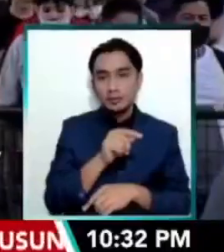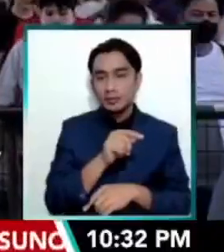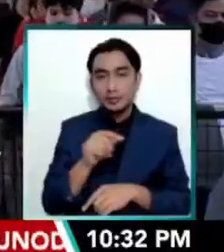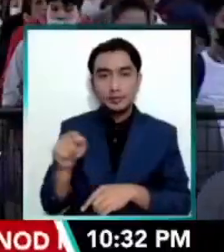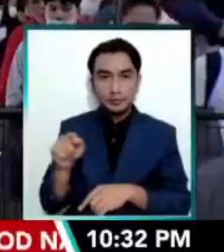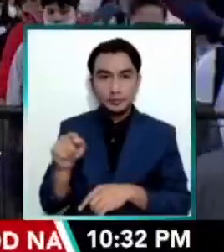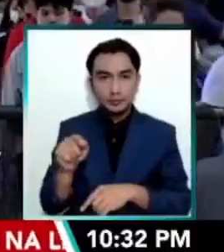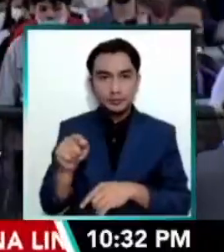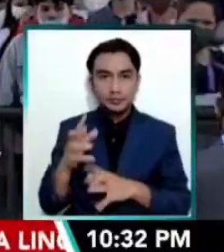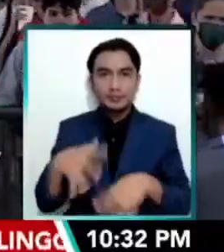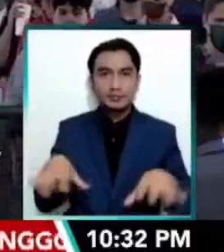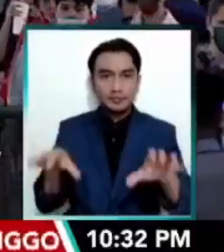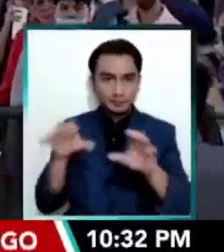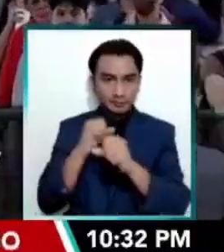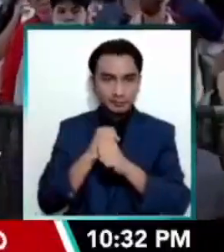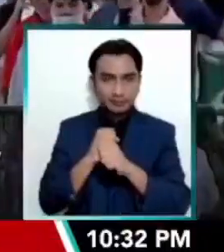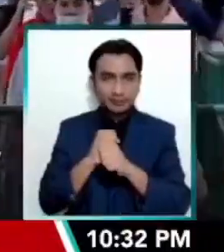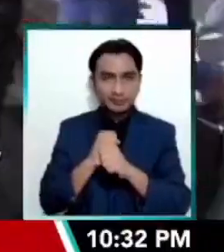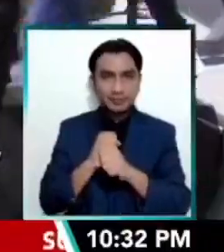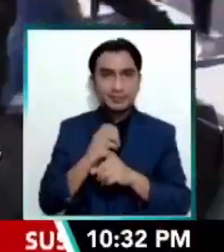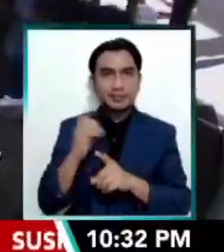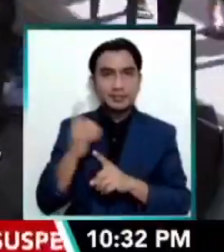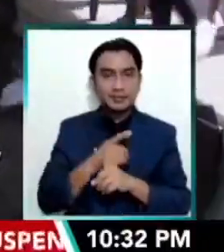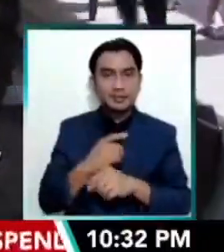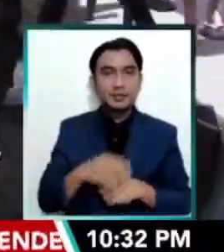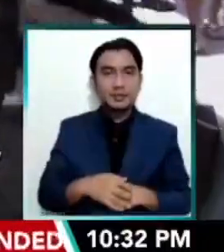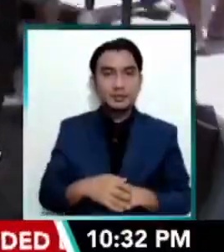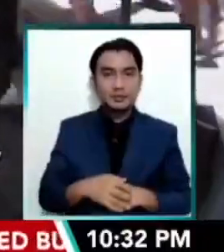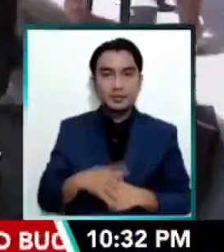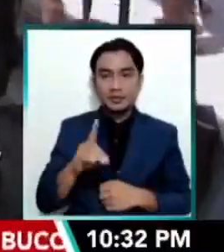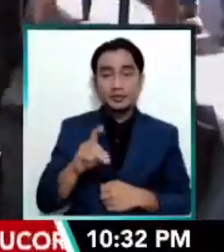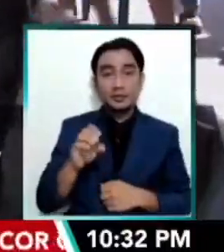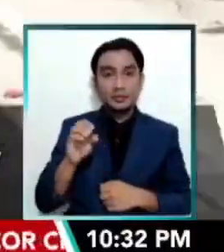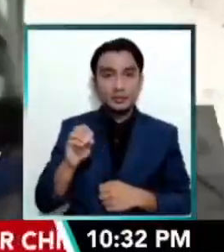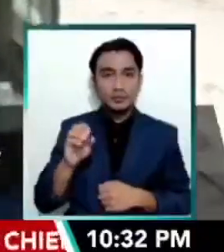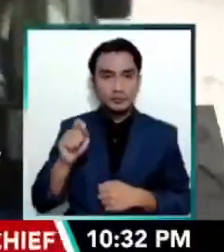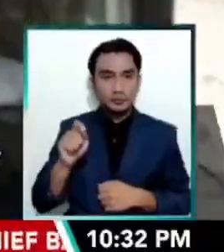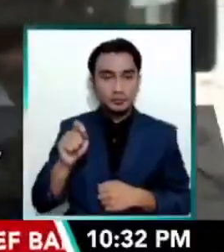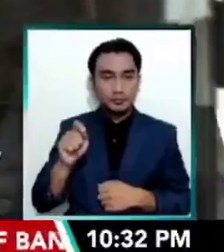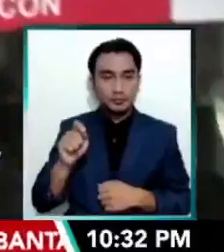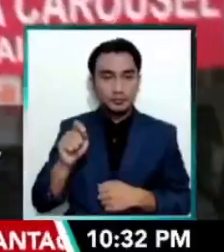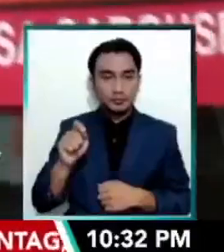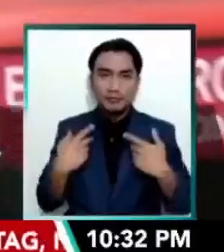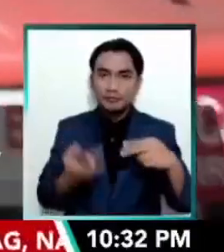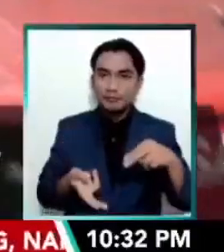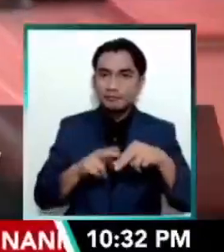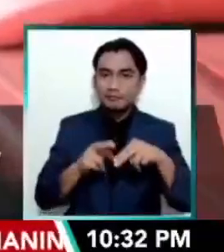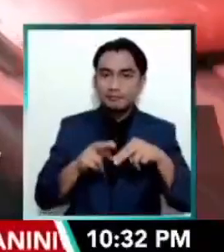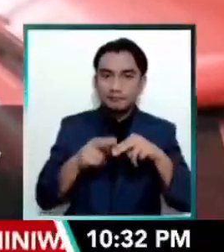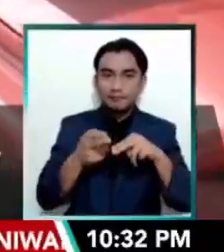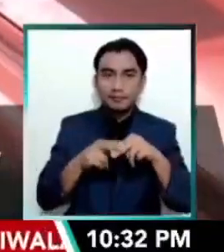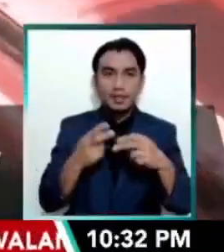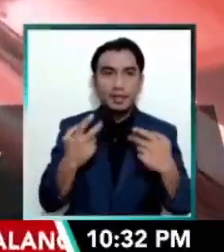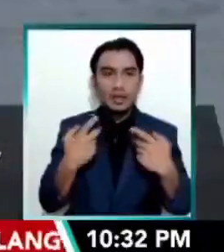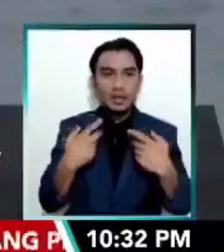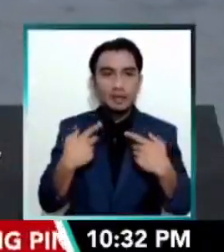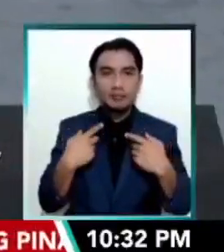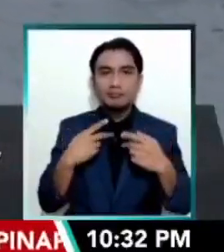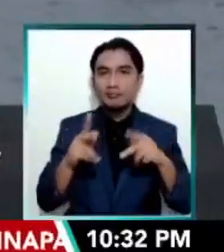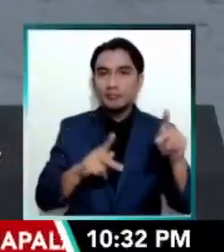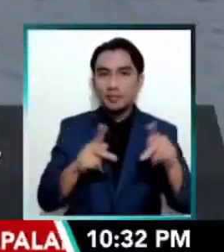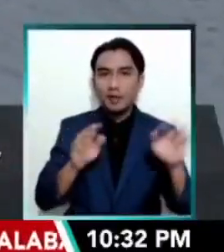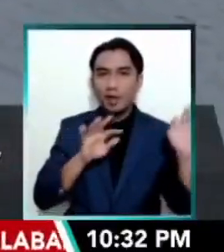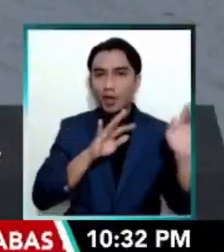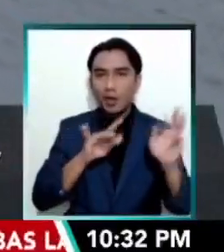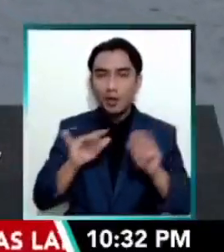taon. Inaasahan daw kasi ng Department of Transportation na madadagdagan ang mga humahabol sa Christmas shopping dahil